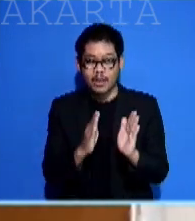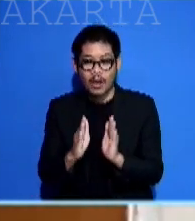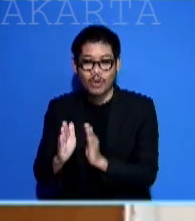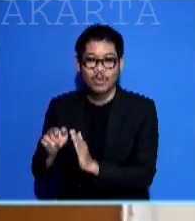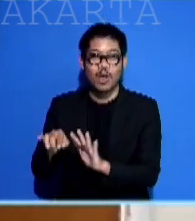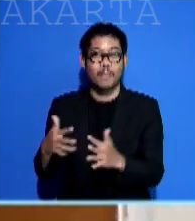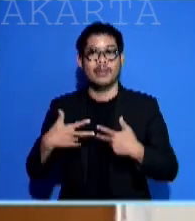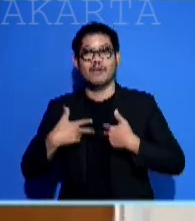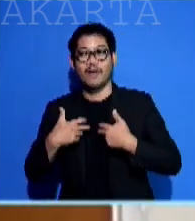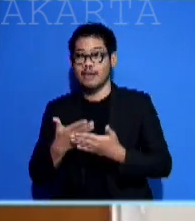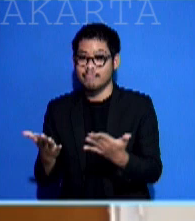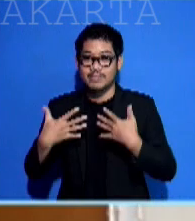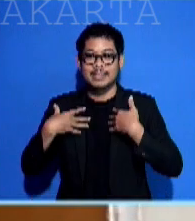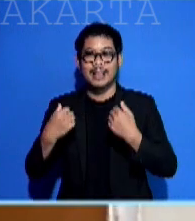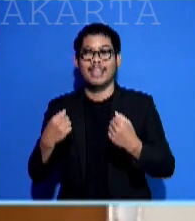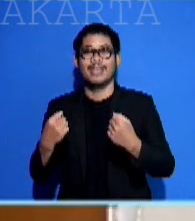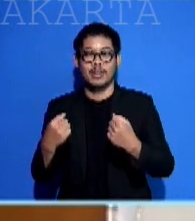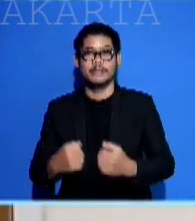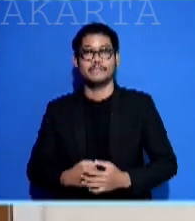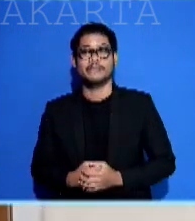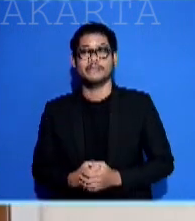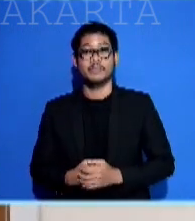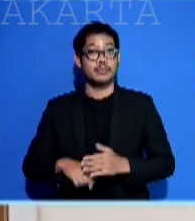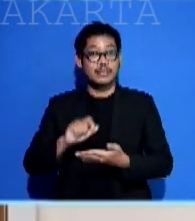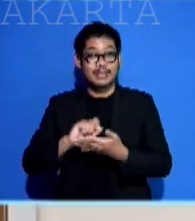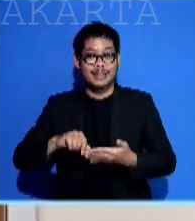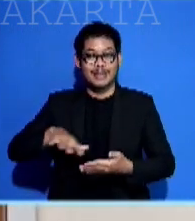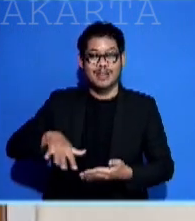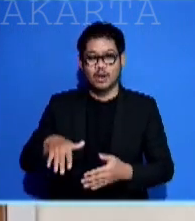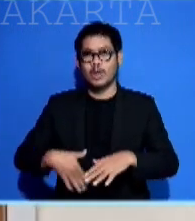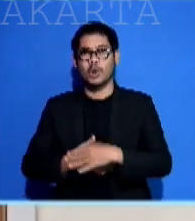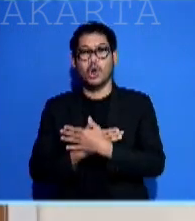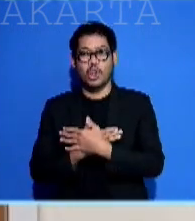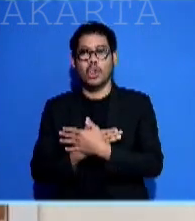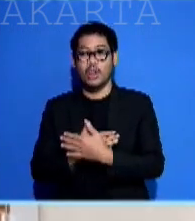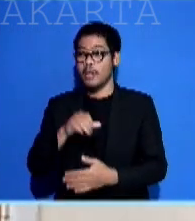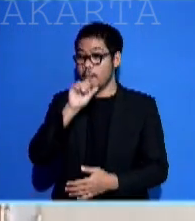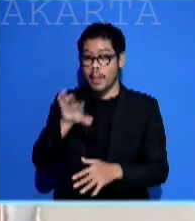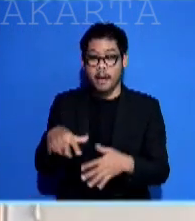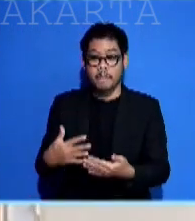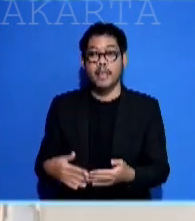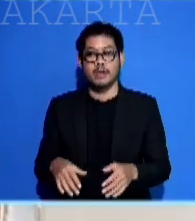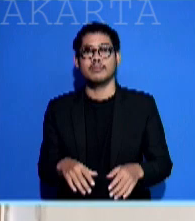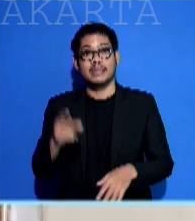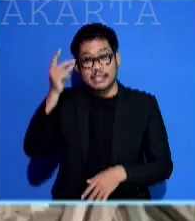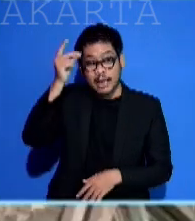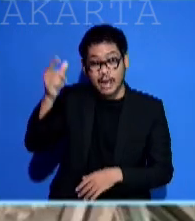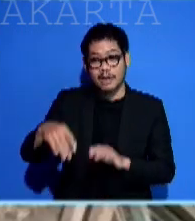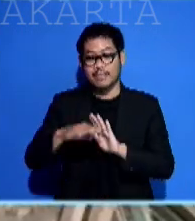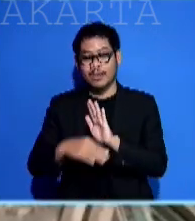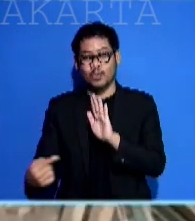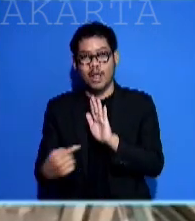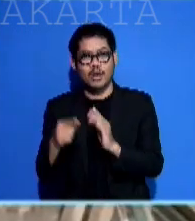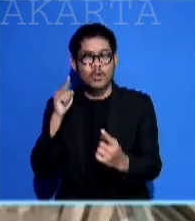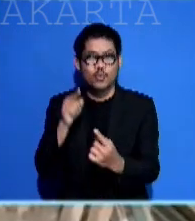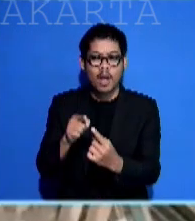peternakan dan kesehatan hewan Sekretaris Daerah Kabupaten Gunung Kidul Sri suhartanta menyampaikan rancangan Perda ini akan digunakan untuk